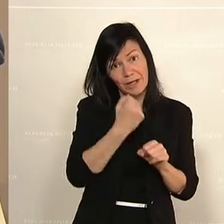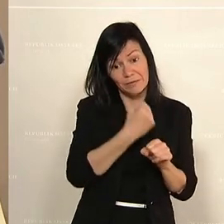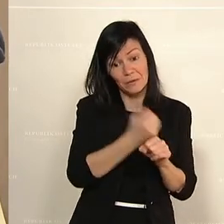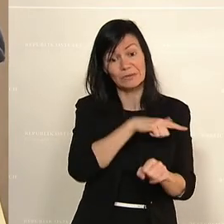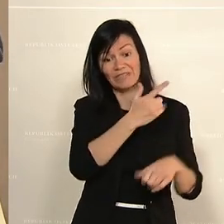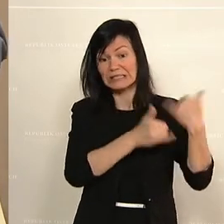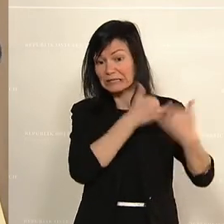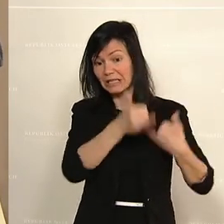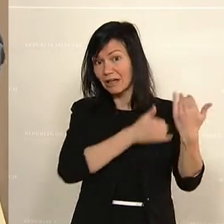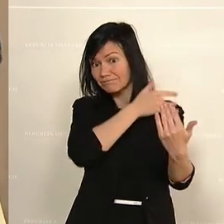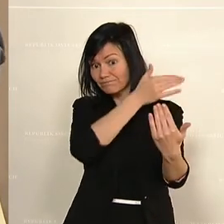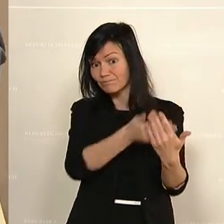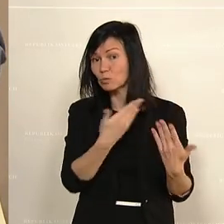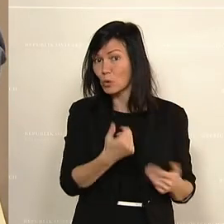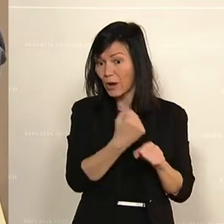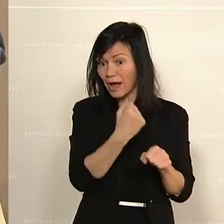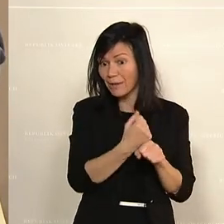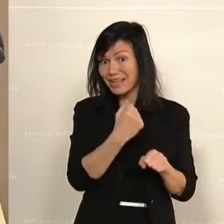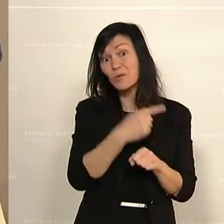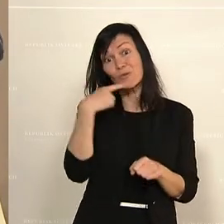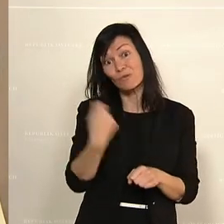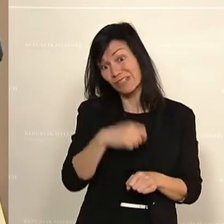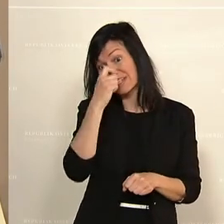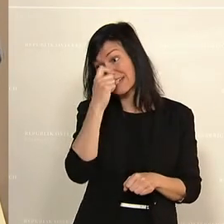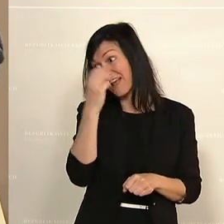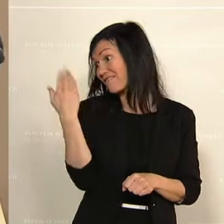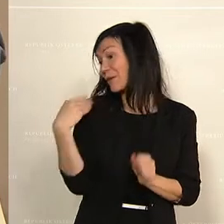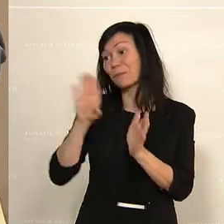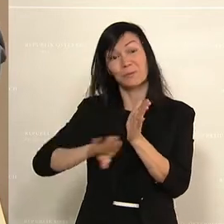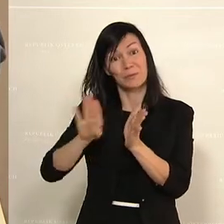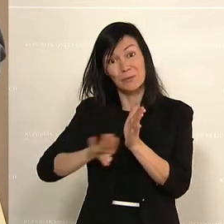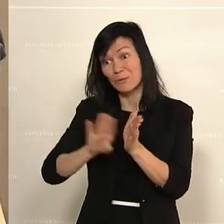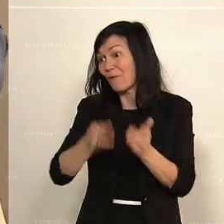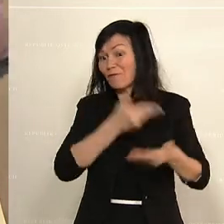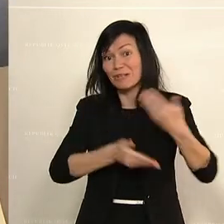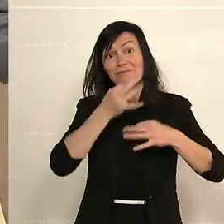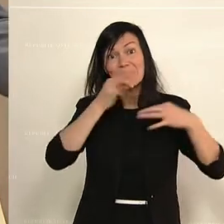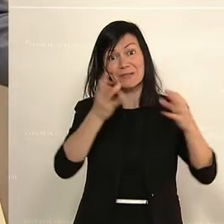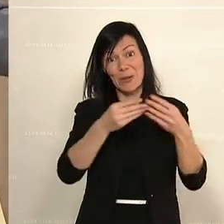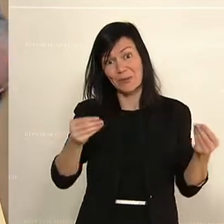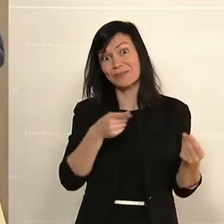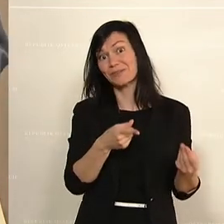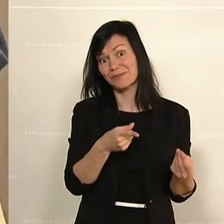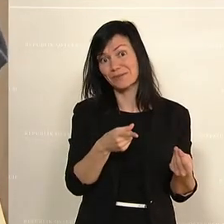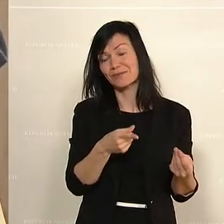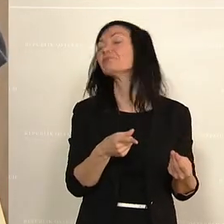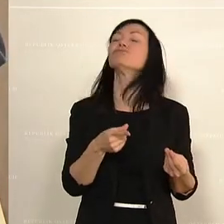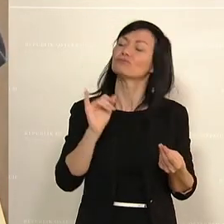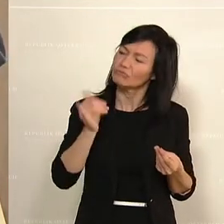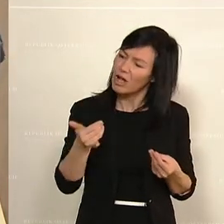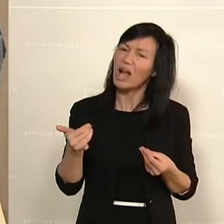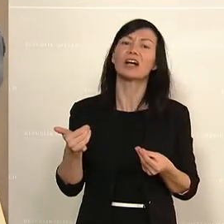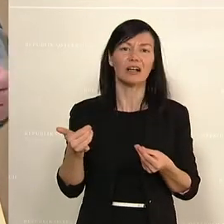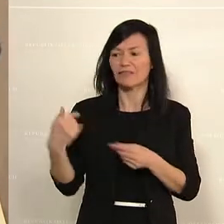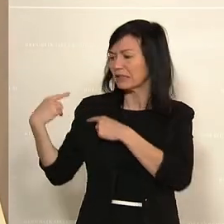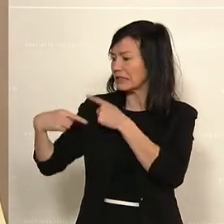gearbeitet haben. Und hier war die Energieversorgung mit russischem Gas halt auch eine sehr günstige und die wirtschaftlich beste. Eine Fehlentwicklung, die wir reparieren müssen,